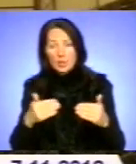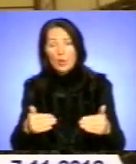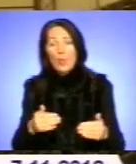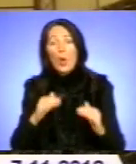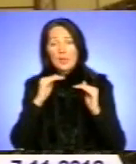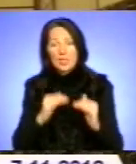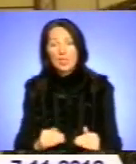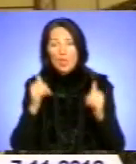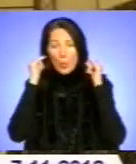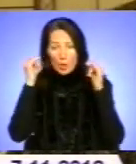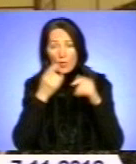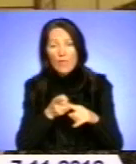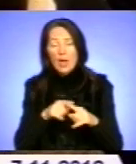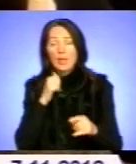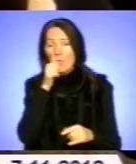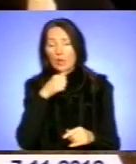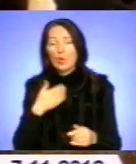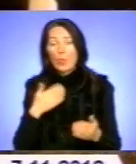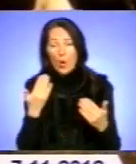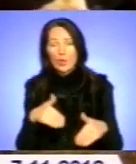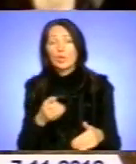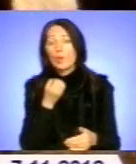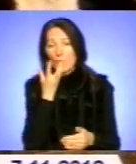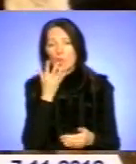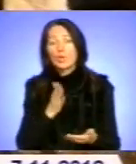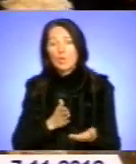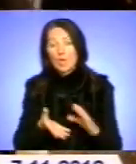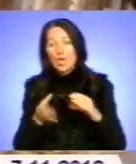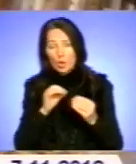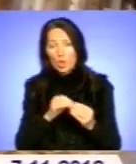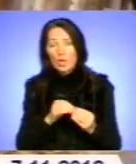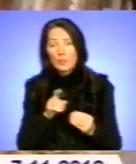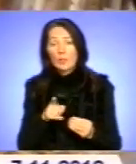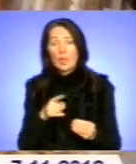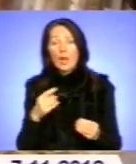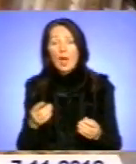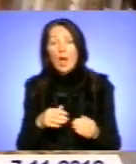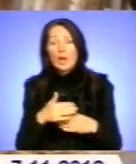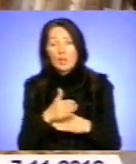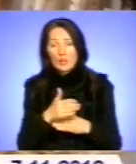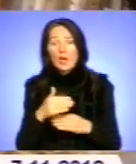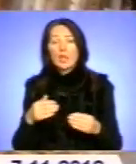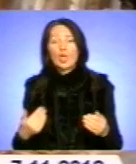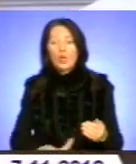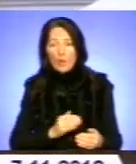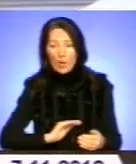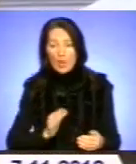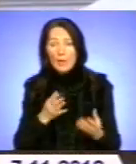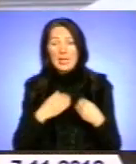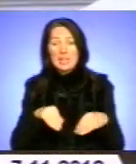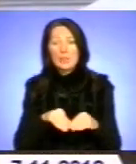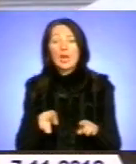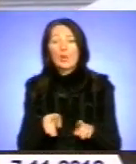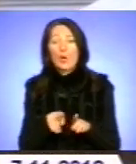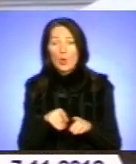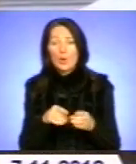году мы вот вышли уже на положительную динамику. Тож двері новоствореної кооперативної навчальної молочної ферми сімейного типу відкриті